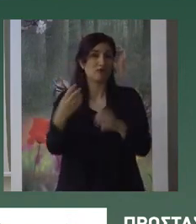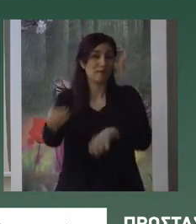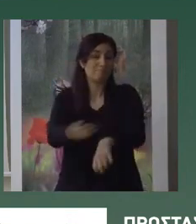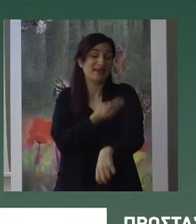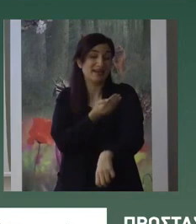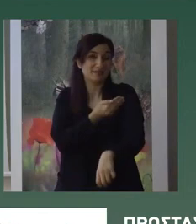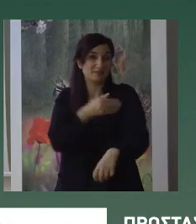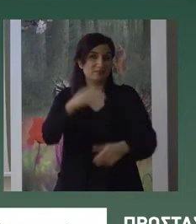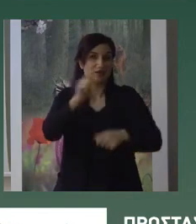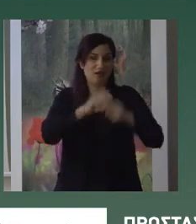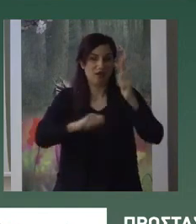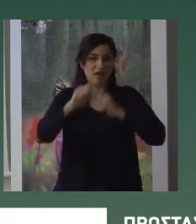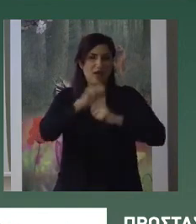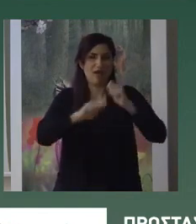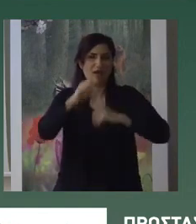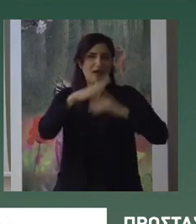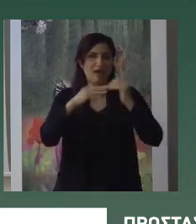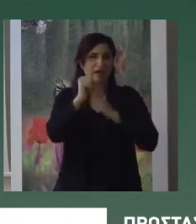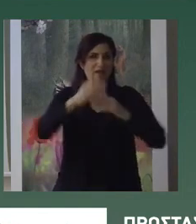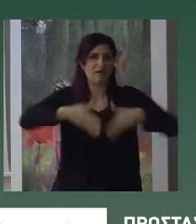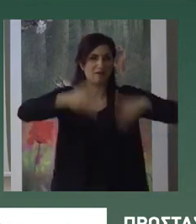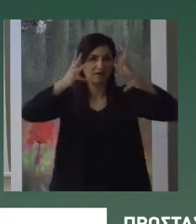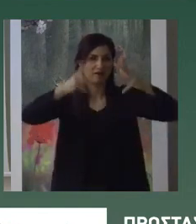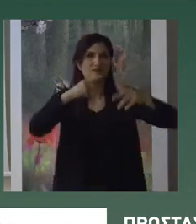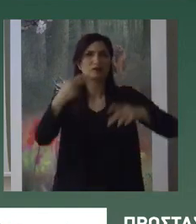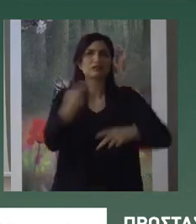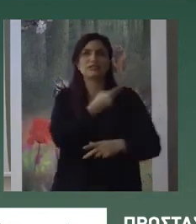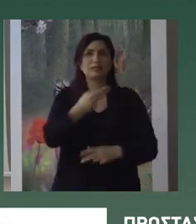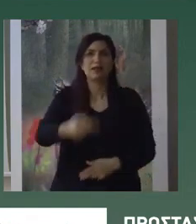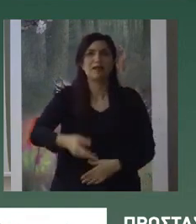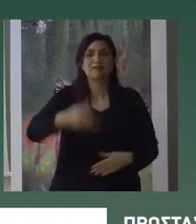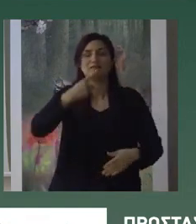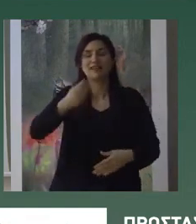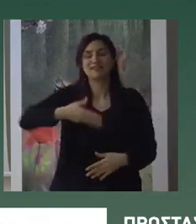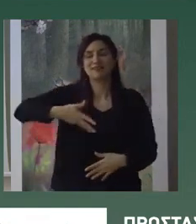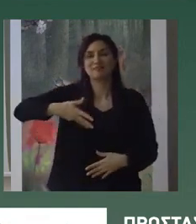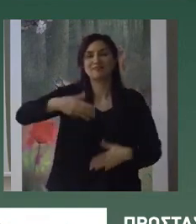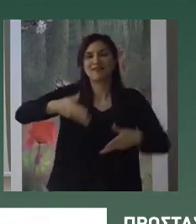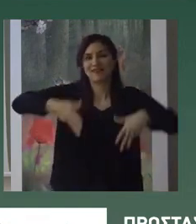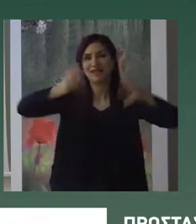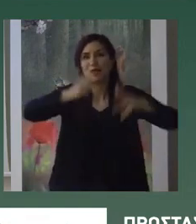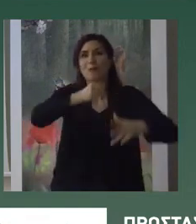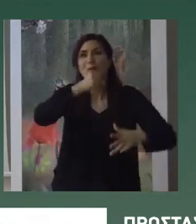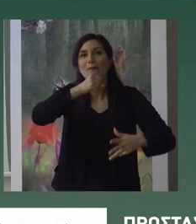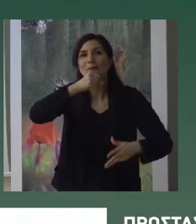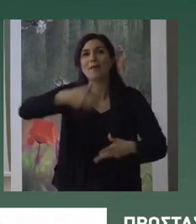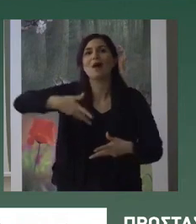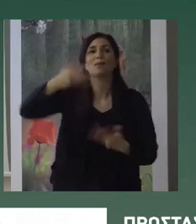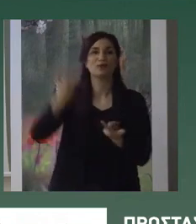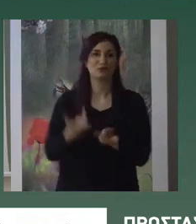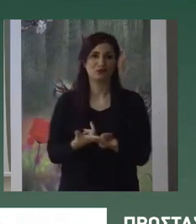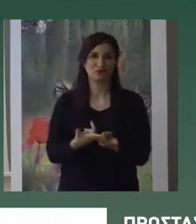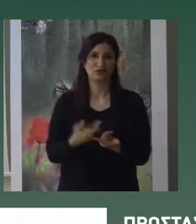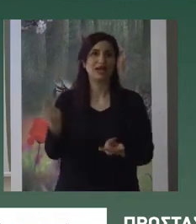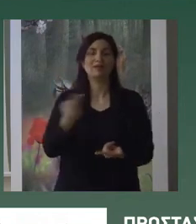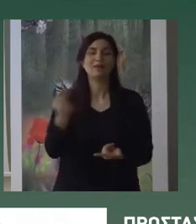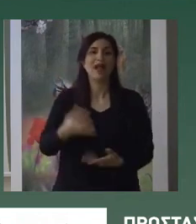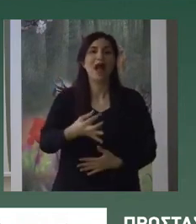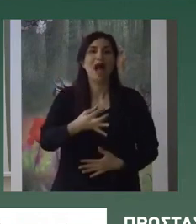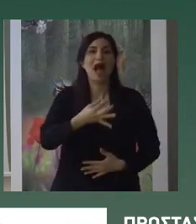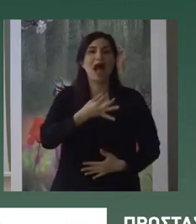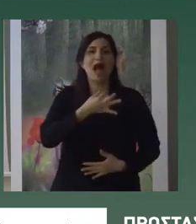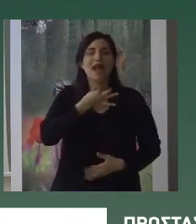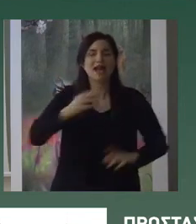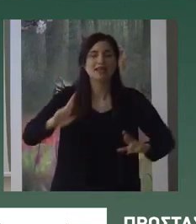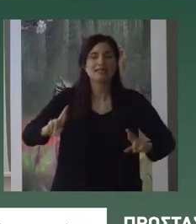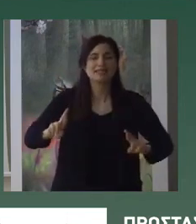ένα γυρασμένο κτηριακό απόθεμα. Ένα απόθεμα που θέλει περισσότερη ενέργεια για να θερμανθεί, περισσότερη ενέργεια για να ψυχθεί.